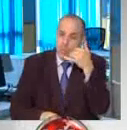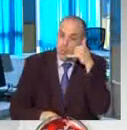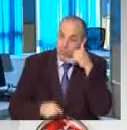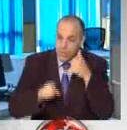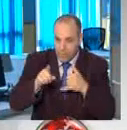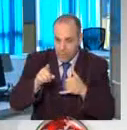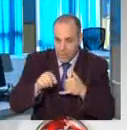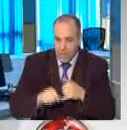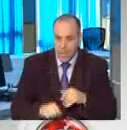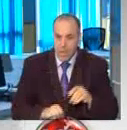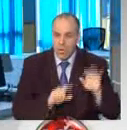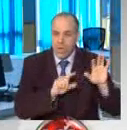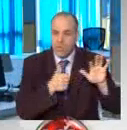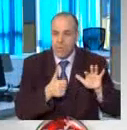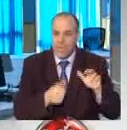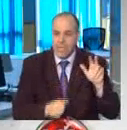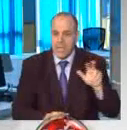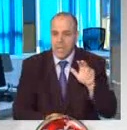التالية